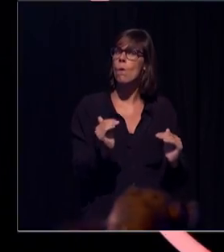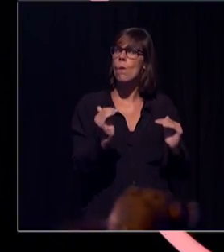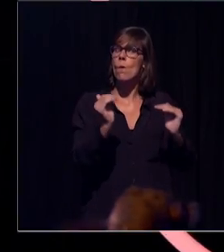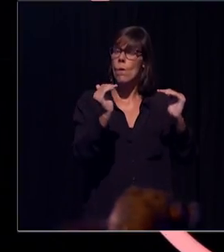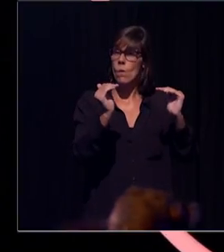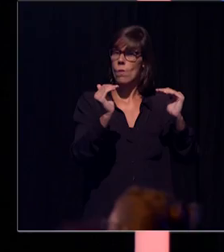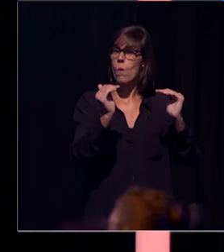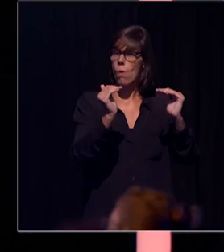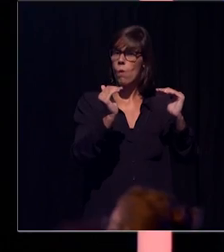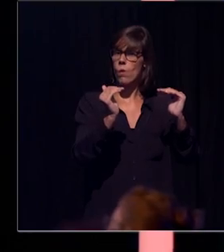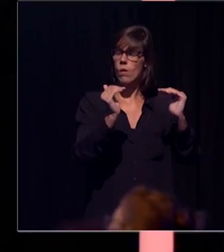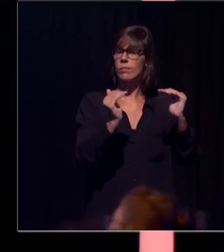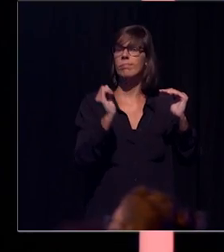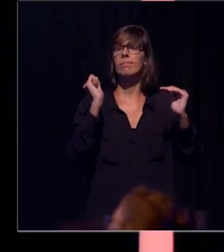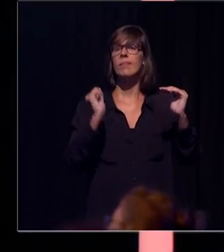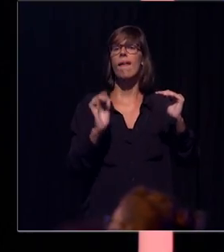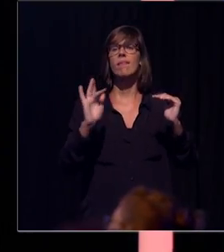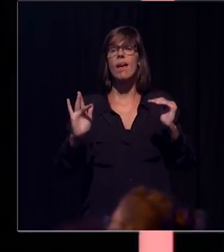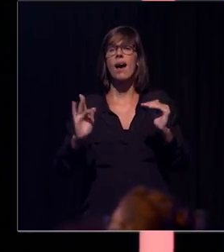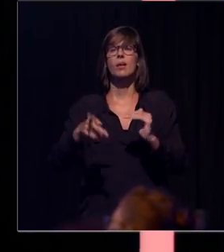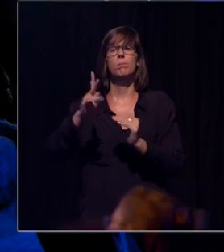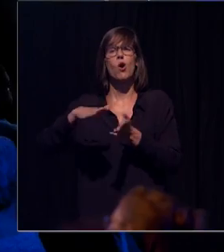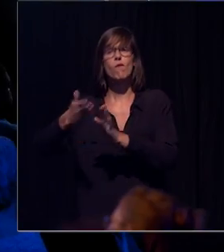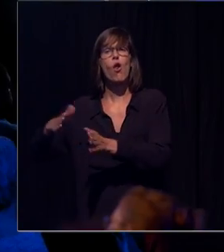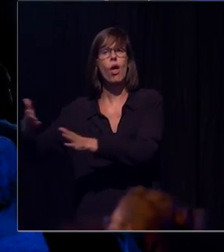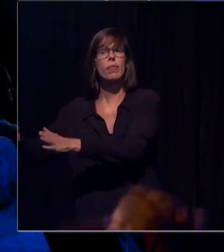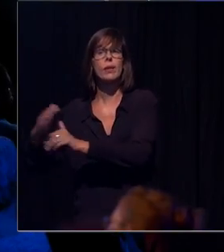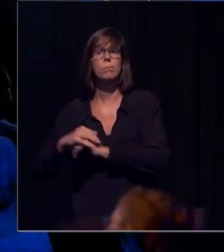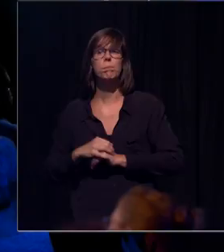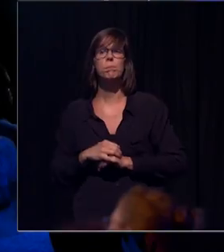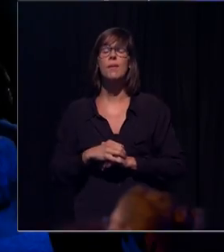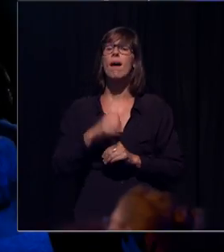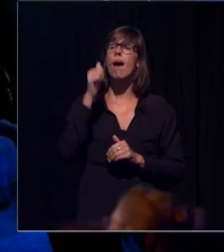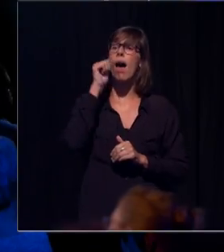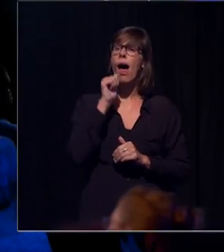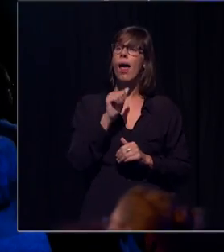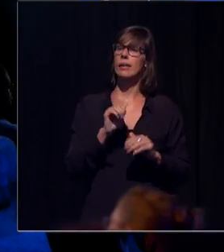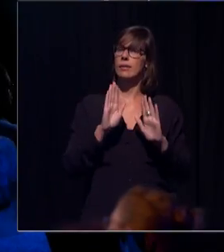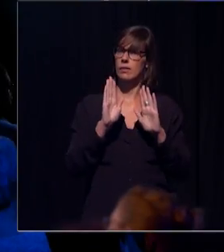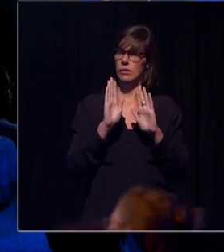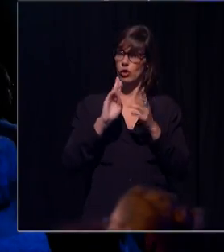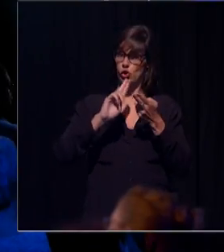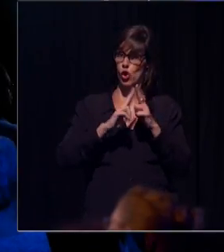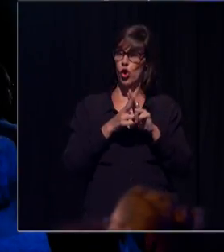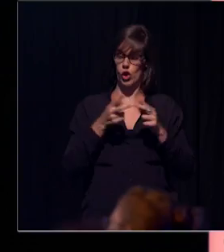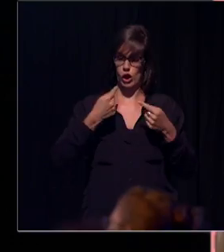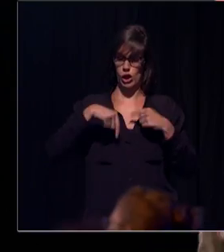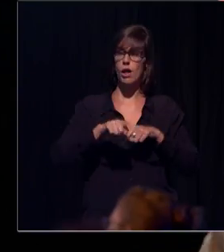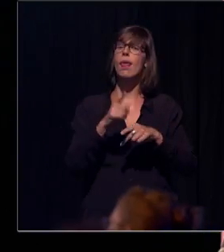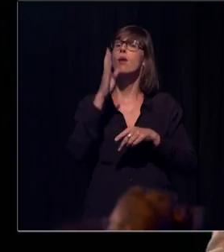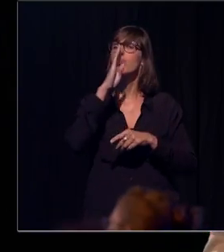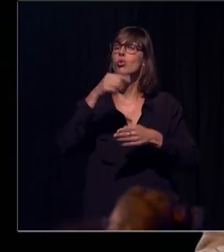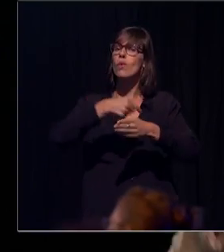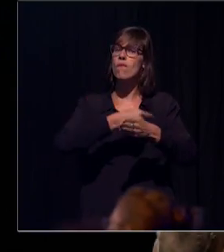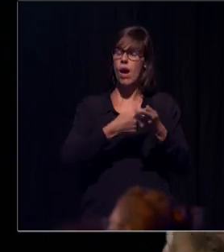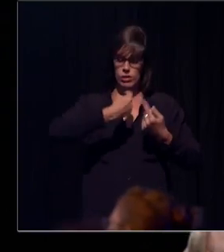dat die aanleiding gaan geven tot verwikkelingen. Namelijk, wanneer je suiker circuleren hebt in je bloedvaten, dan gaan